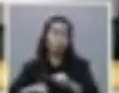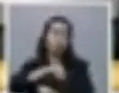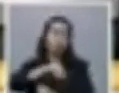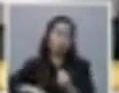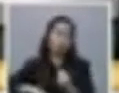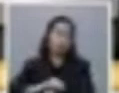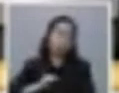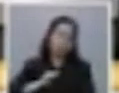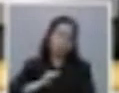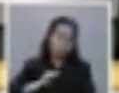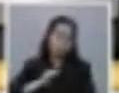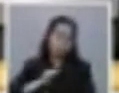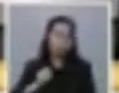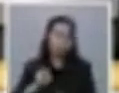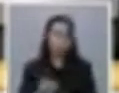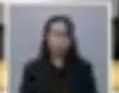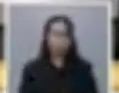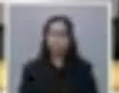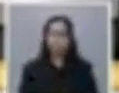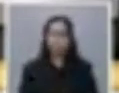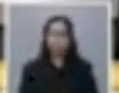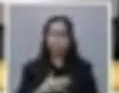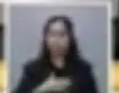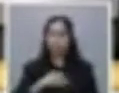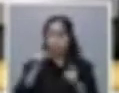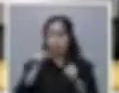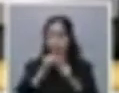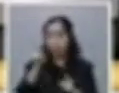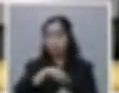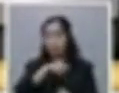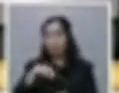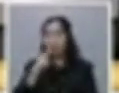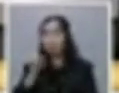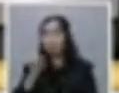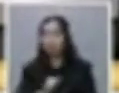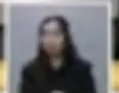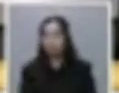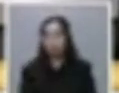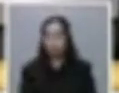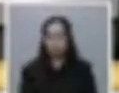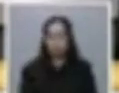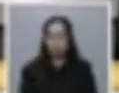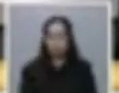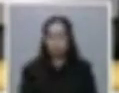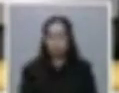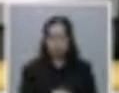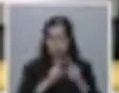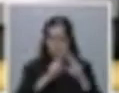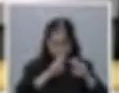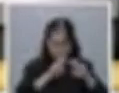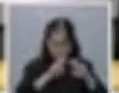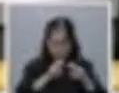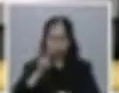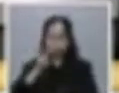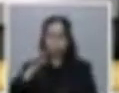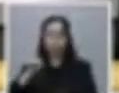ของ TMB ขออนุญาตใช้ภาษาอังกฤษครับท่านท่านวิเคราะห์ออกมาจะอยู่ที่ 2.5